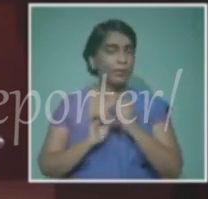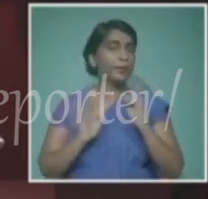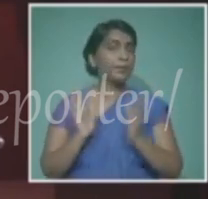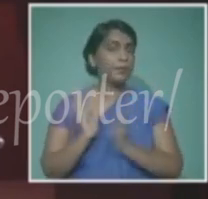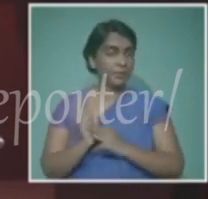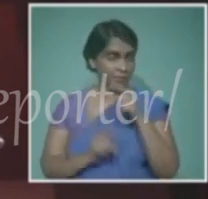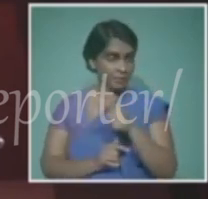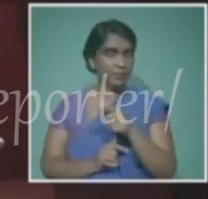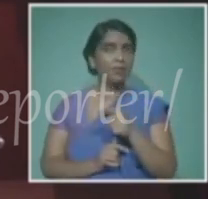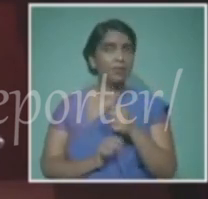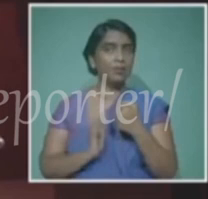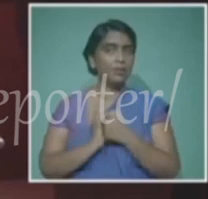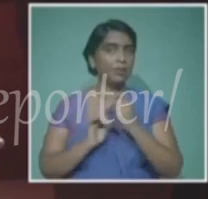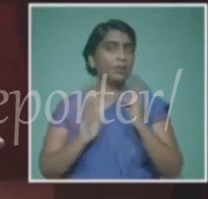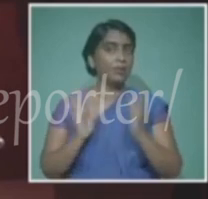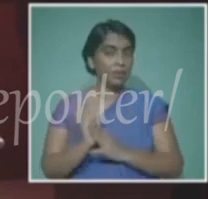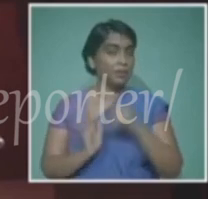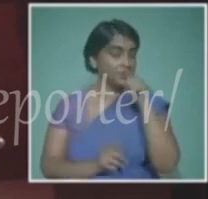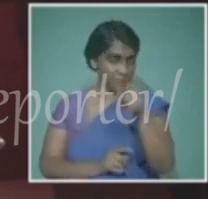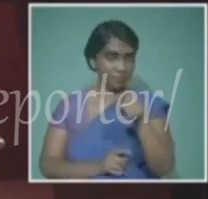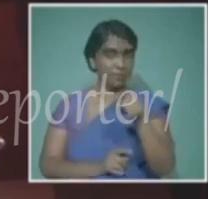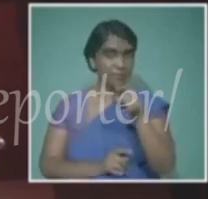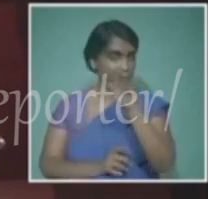අග්‍රාමාත්‍යතුමගේ ගරු අග්‍රාමාත්‍යතුමනි ඔබතුමාගෙන්